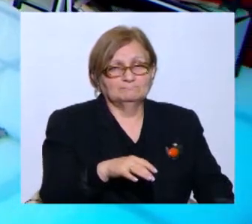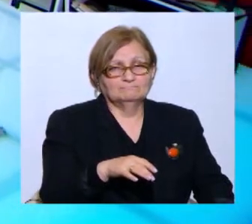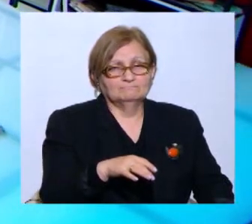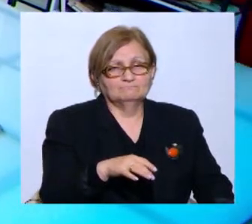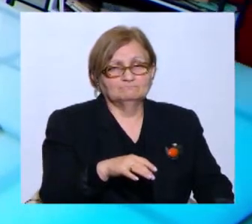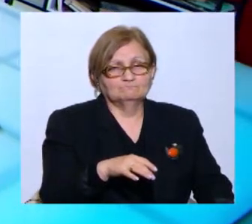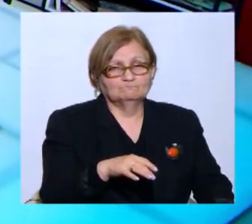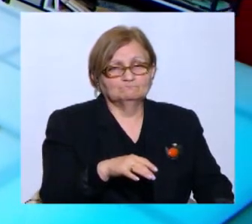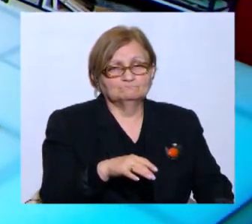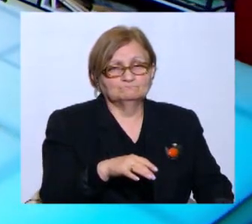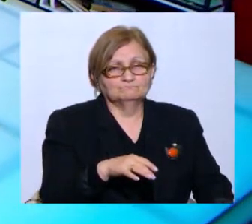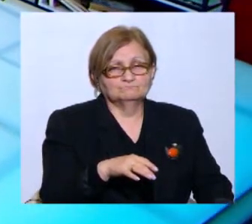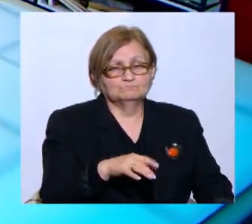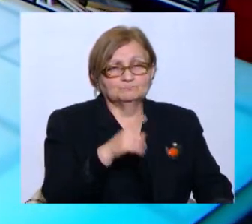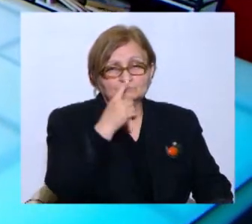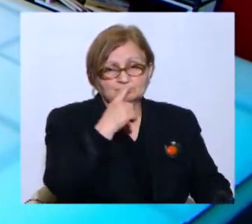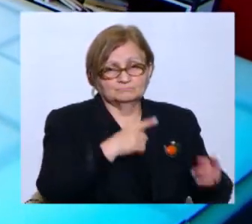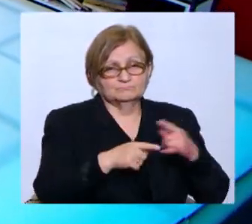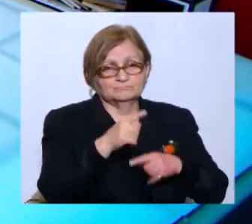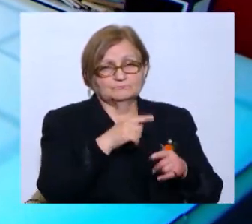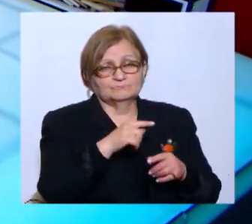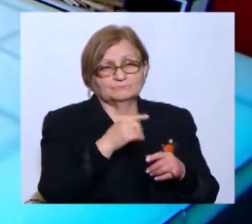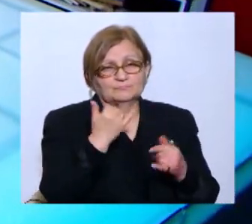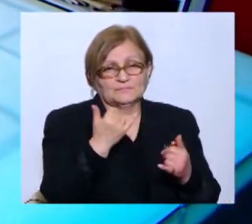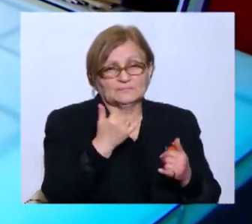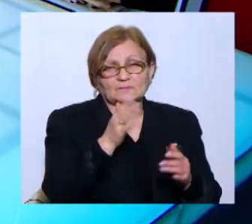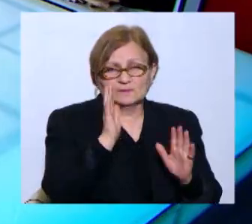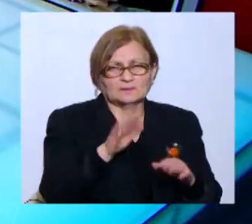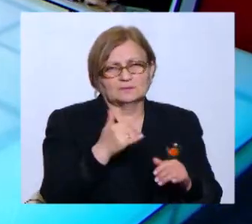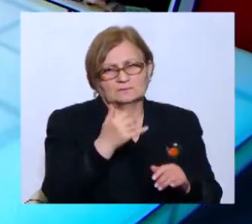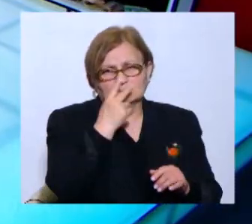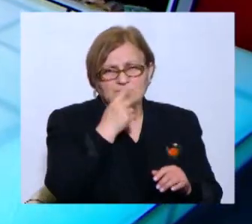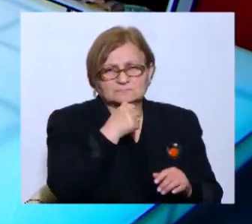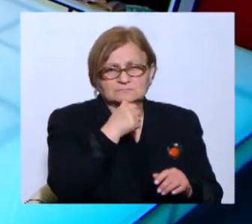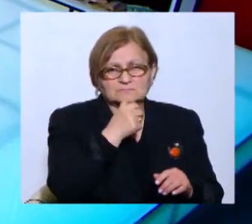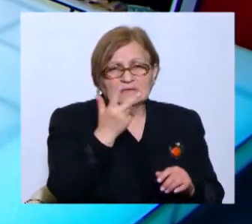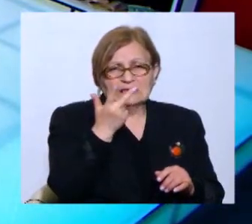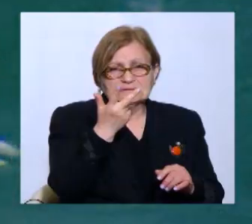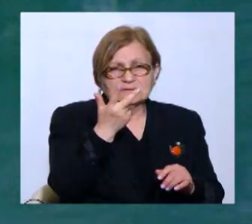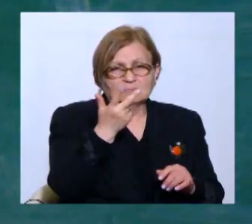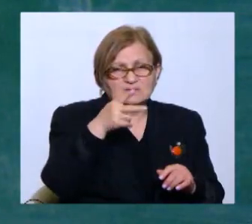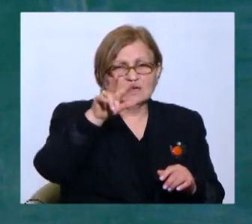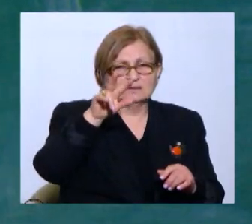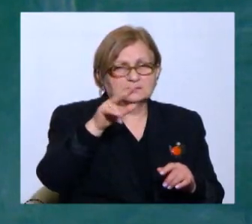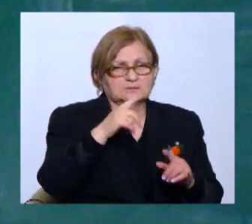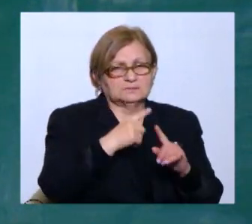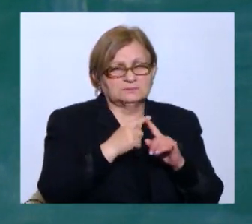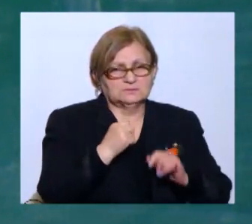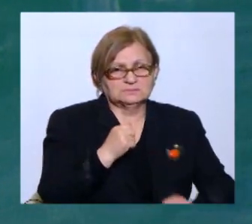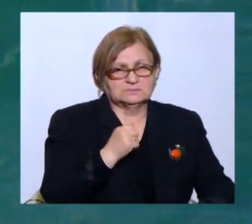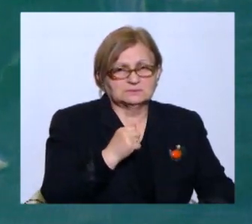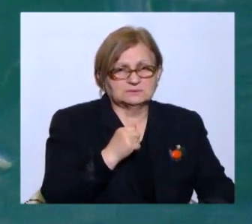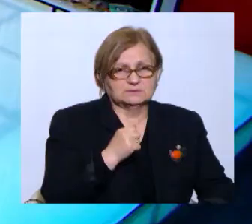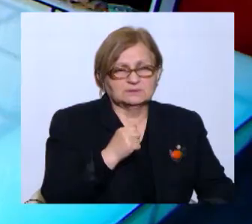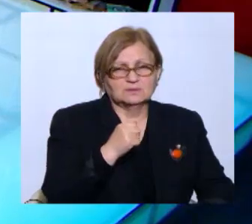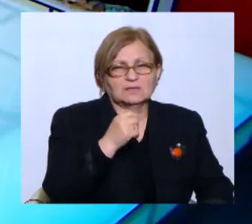შესაბამისად ყოველთვის შეიძლება ისე ისე აღადგინოთ ეს ხრილი. მოდით ახლა იყოს 3 ხარისხად x. 3